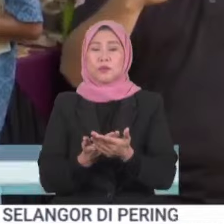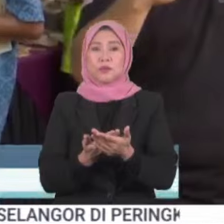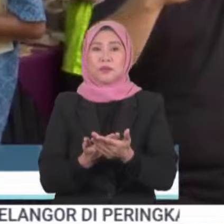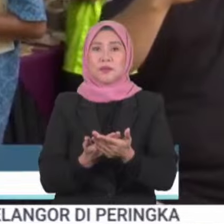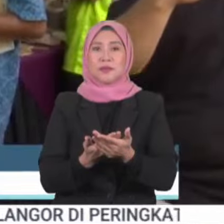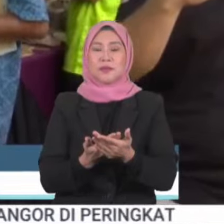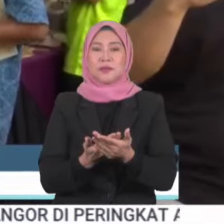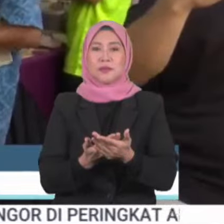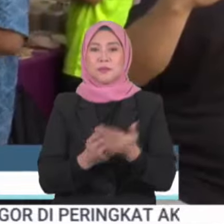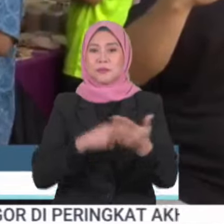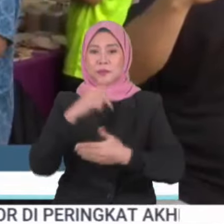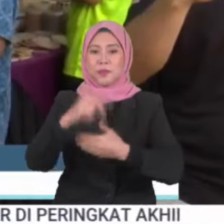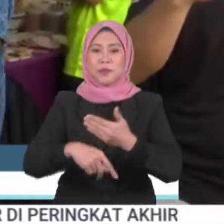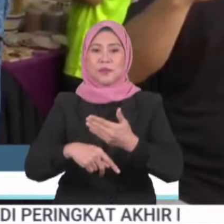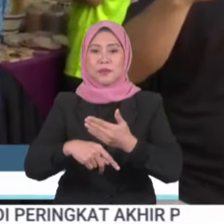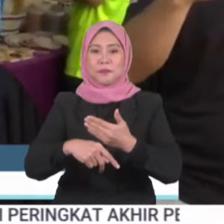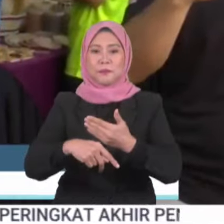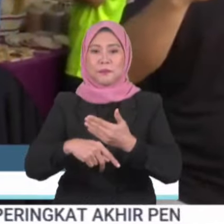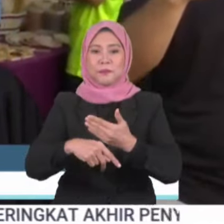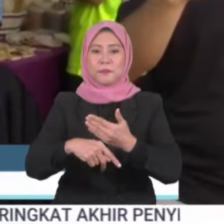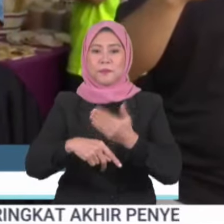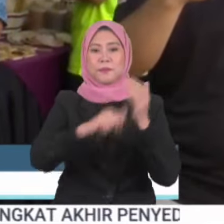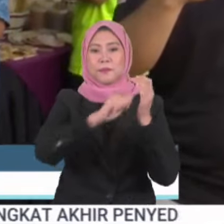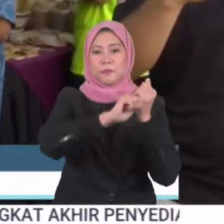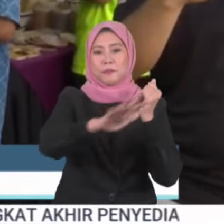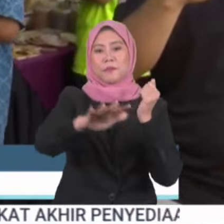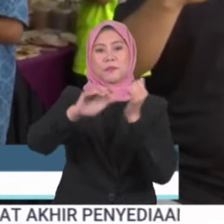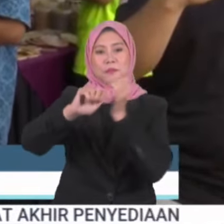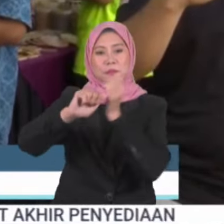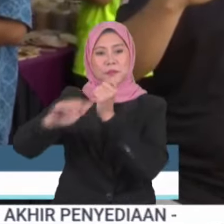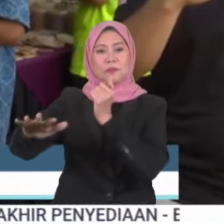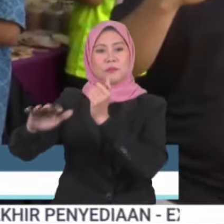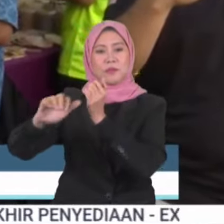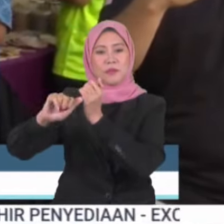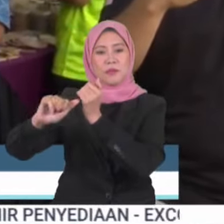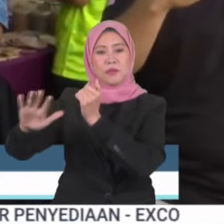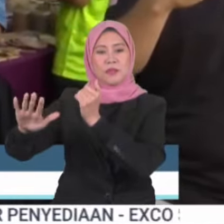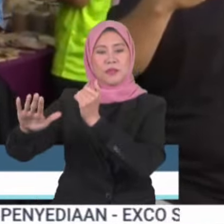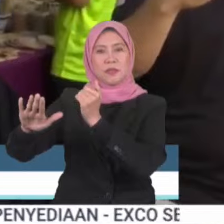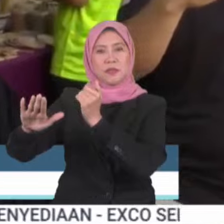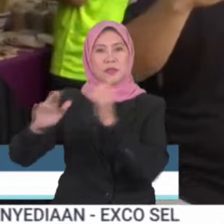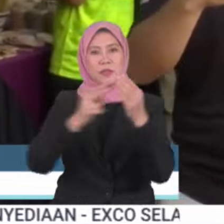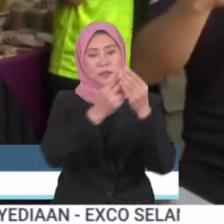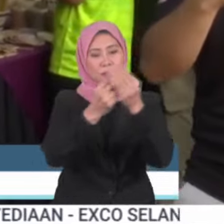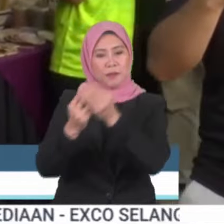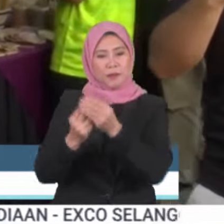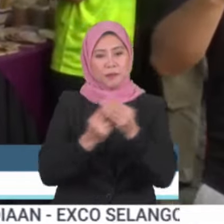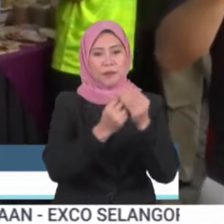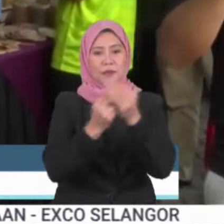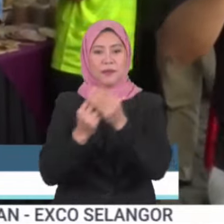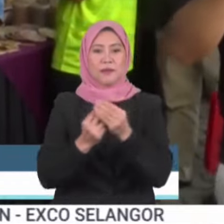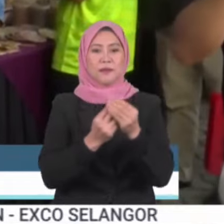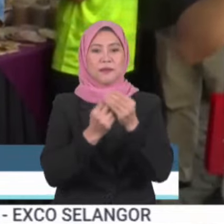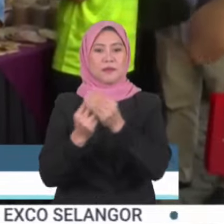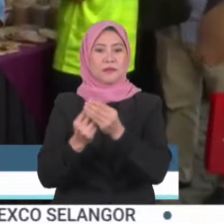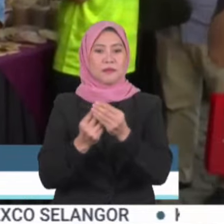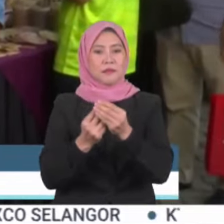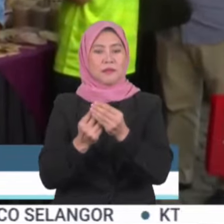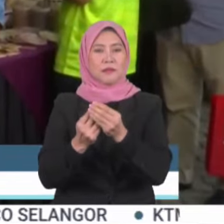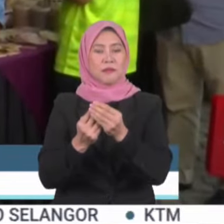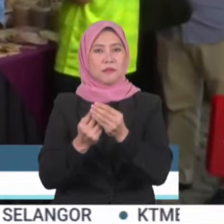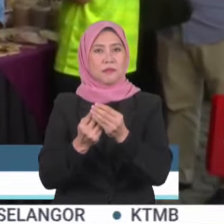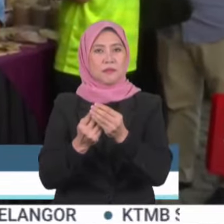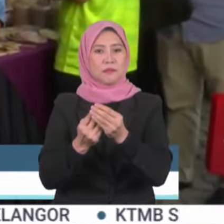inisiatif Belanjawan bagi mempromosikan segmen perpaduan dan juga bagaimana kita